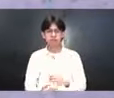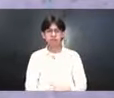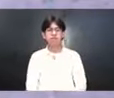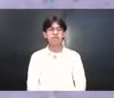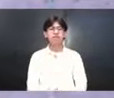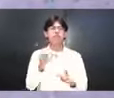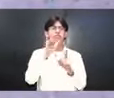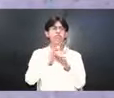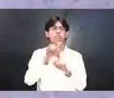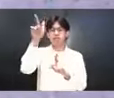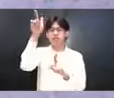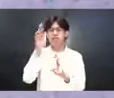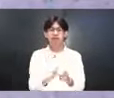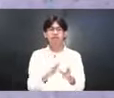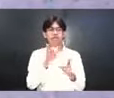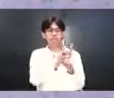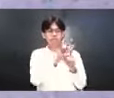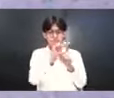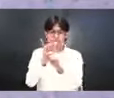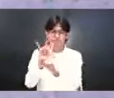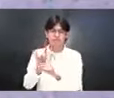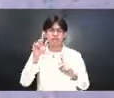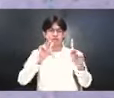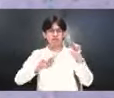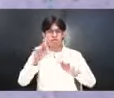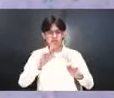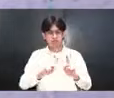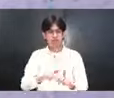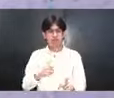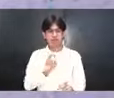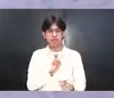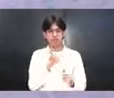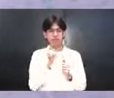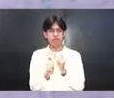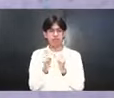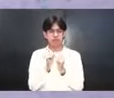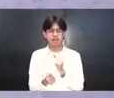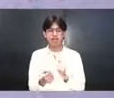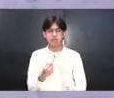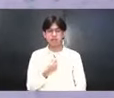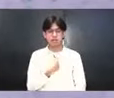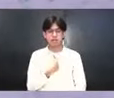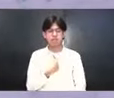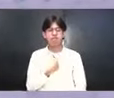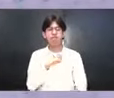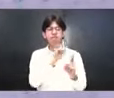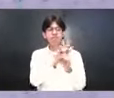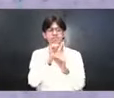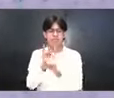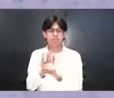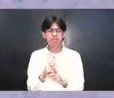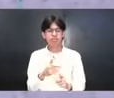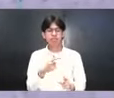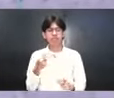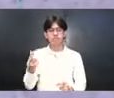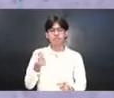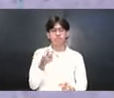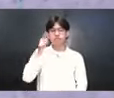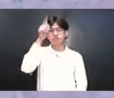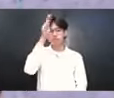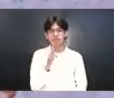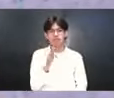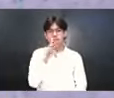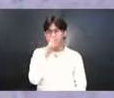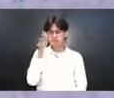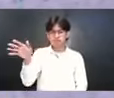mga tao. Hindi pwedeng, Lord, ako lang at kayo, ha? You and me, Lord, against the world. It